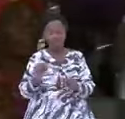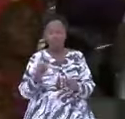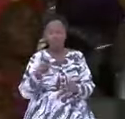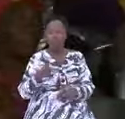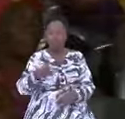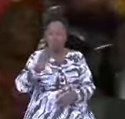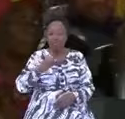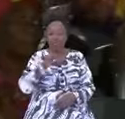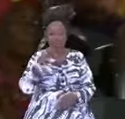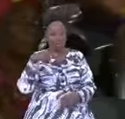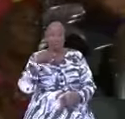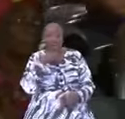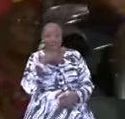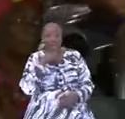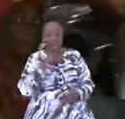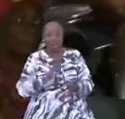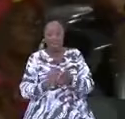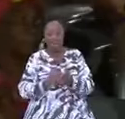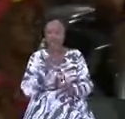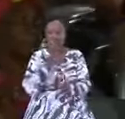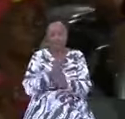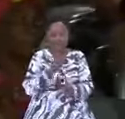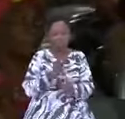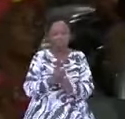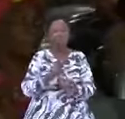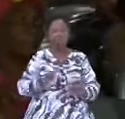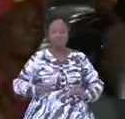donner les vraies informations correctes